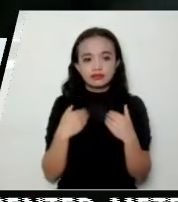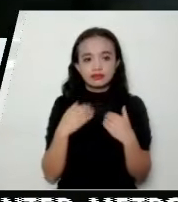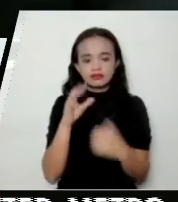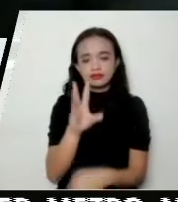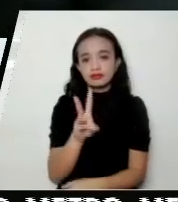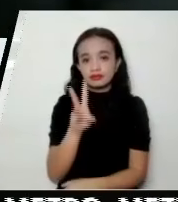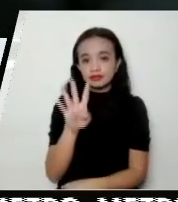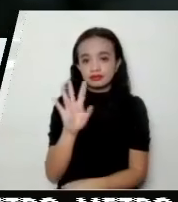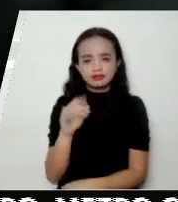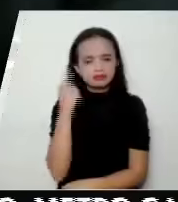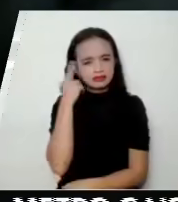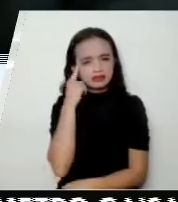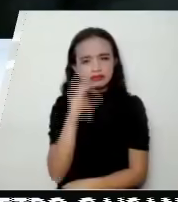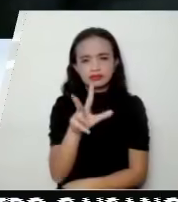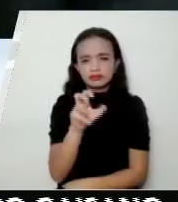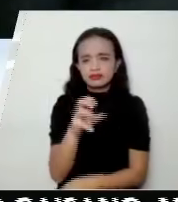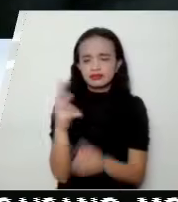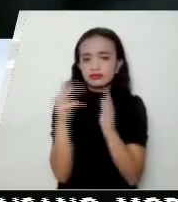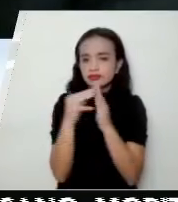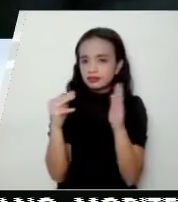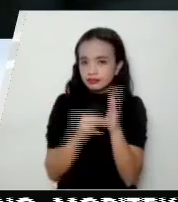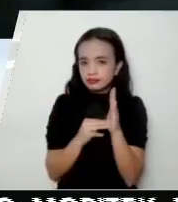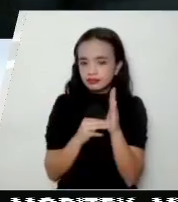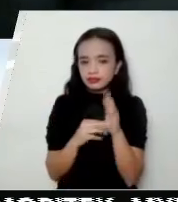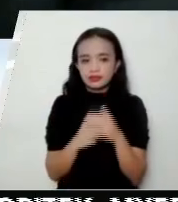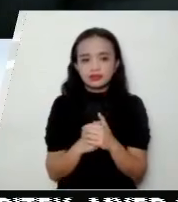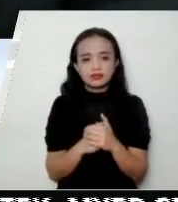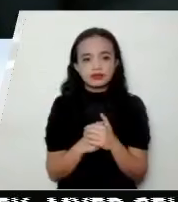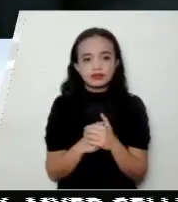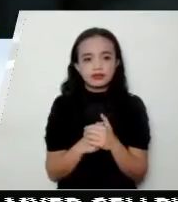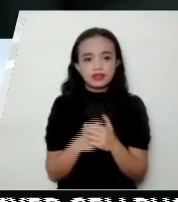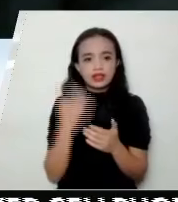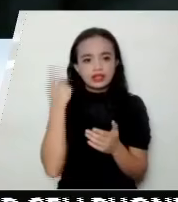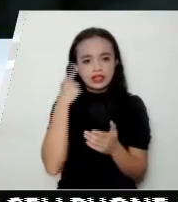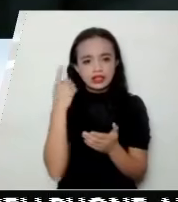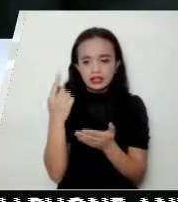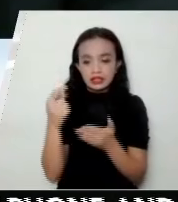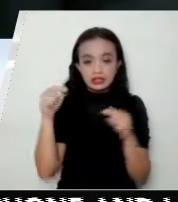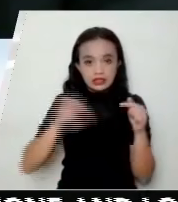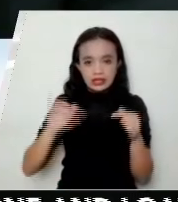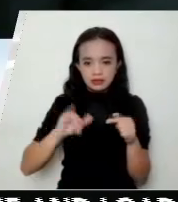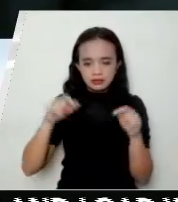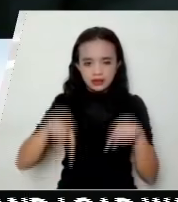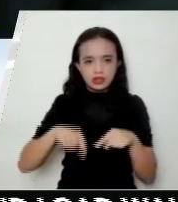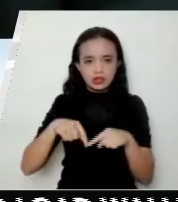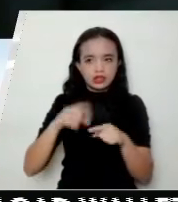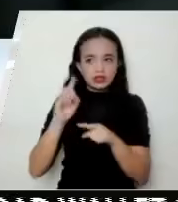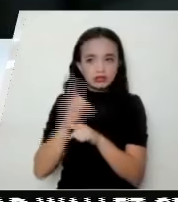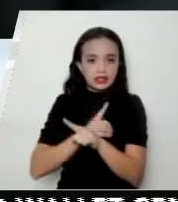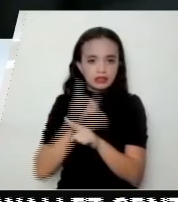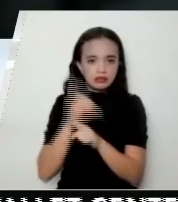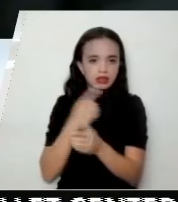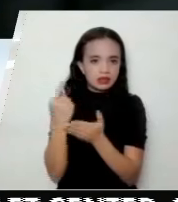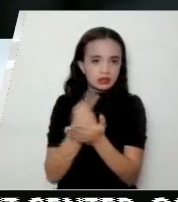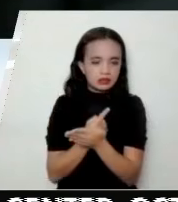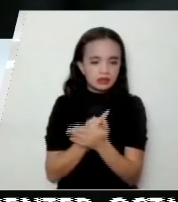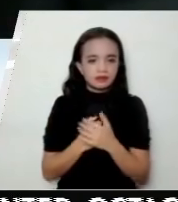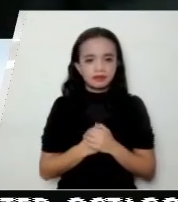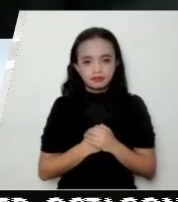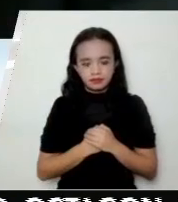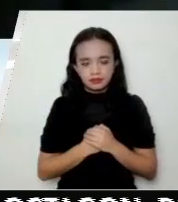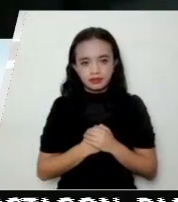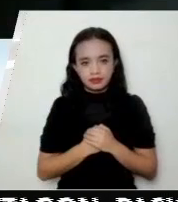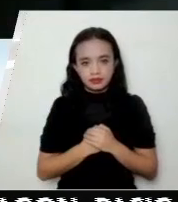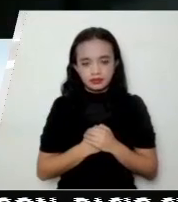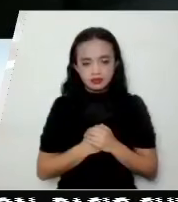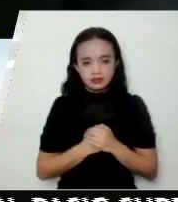300 million something ito. Last week. Ito ring month na to, December. Naklaim na po ba